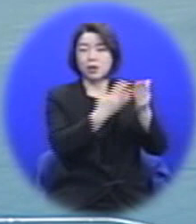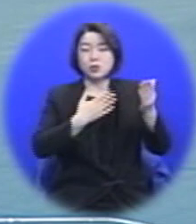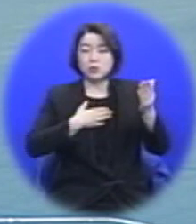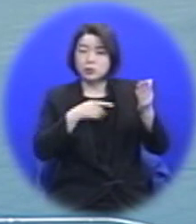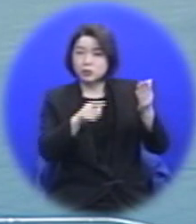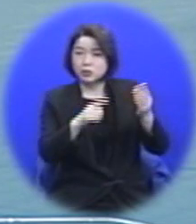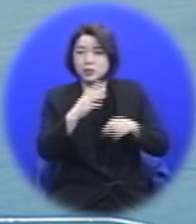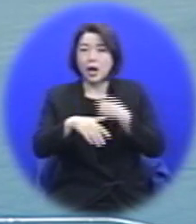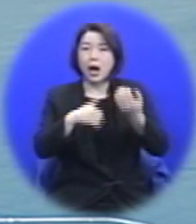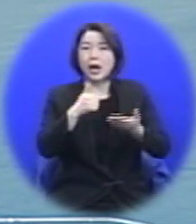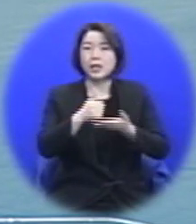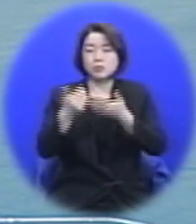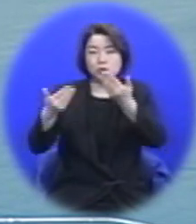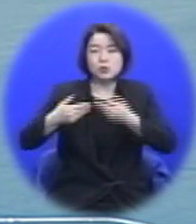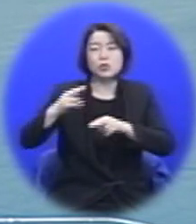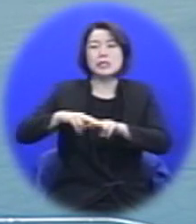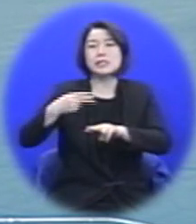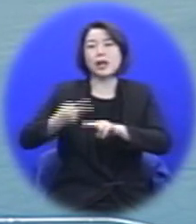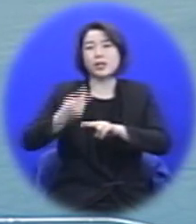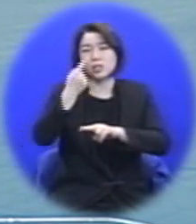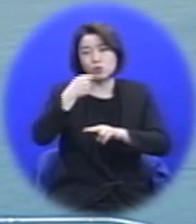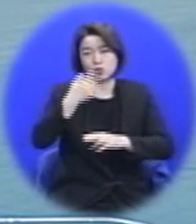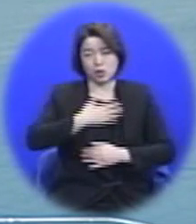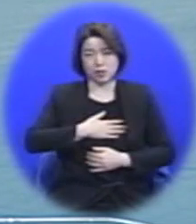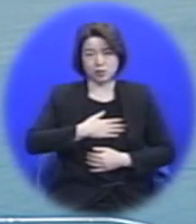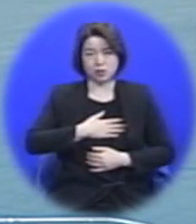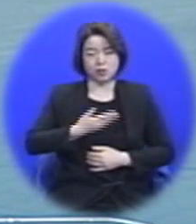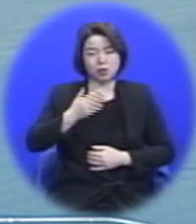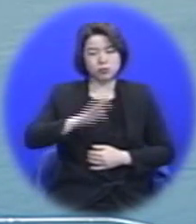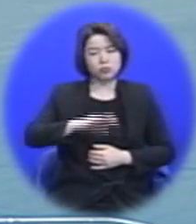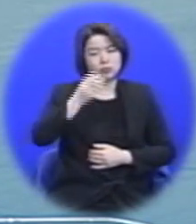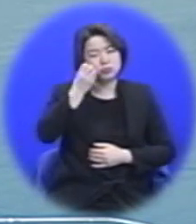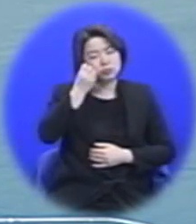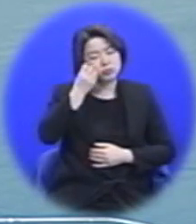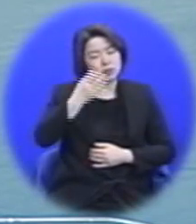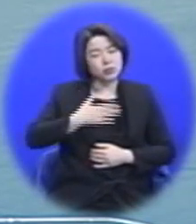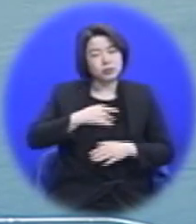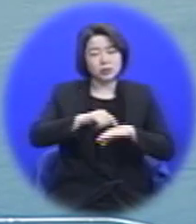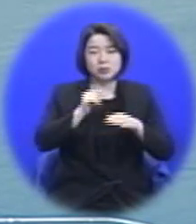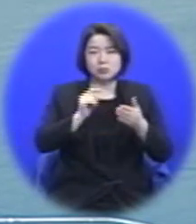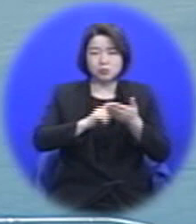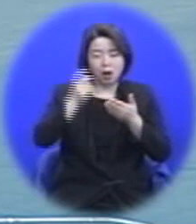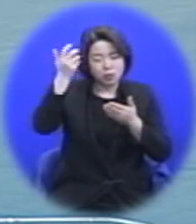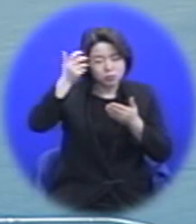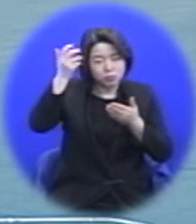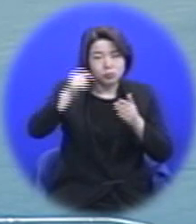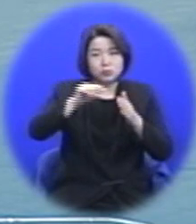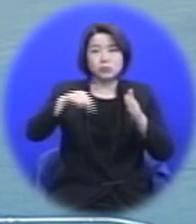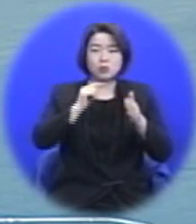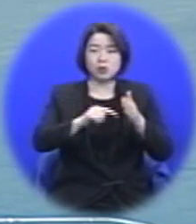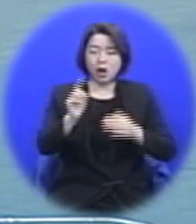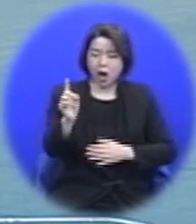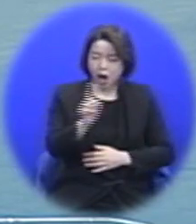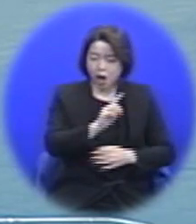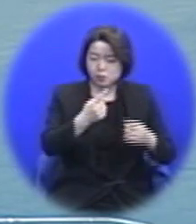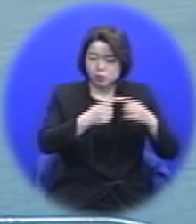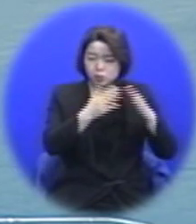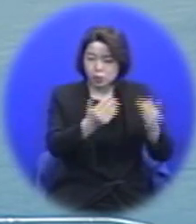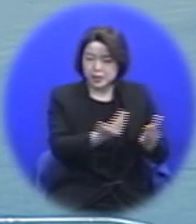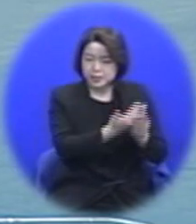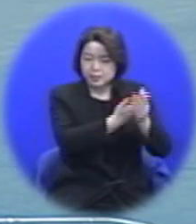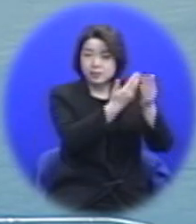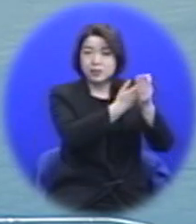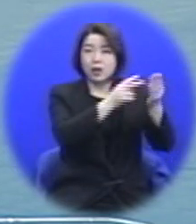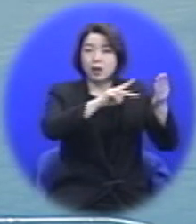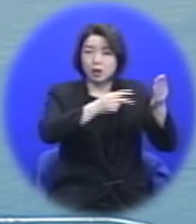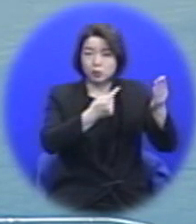하나님이 주시는 상급인 줄 알았습니다. 그런데 이상하게도 제 마음의 심령은 아무리 교회가 성장해도 제 마음의